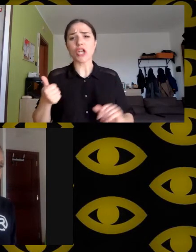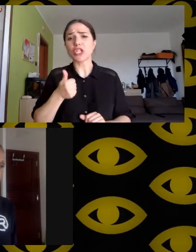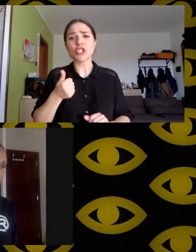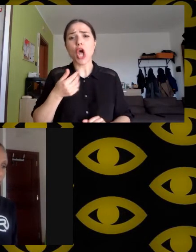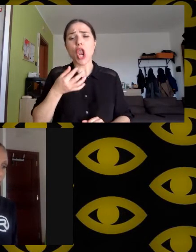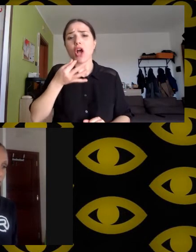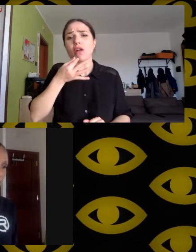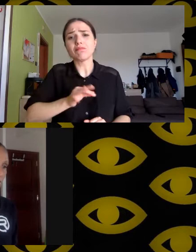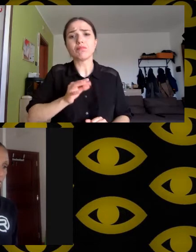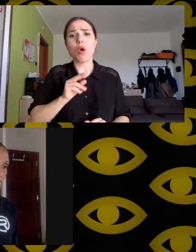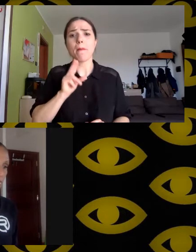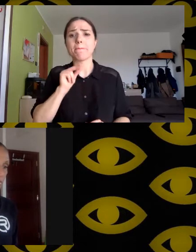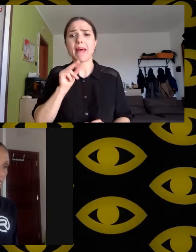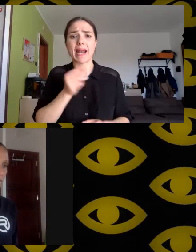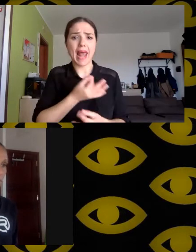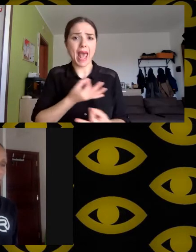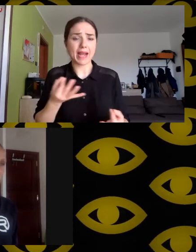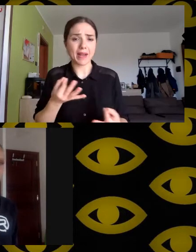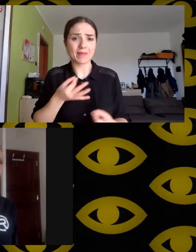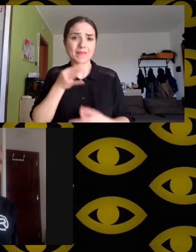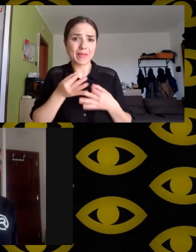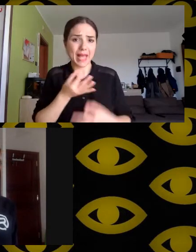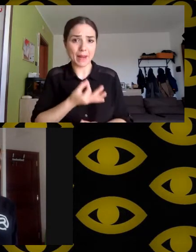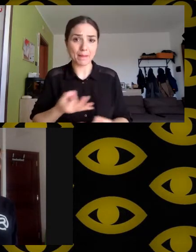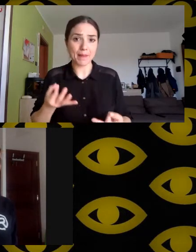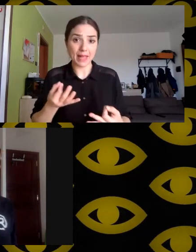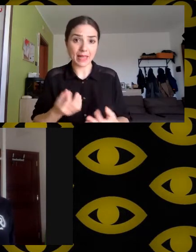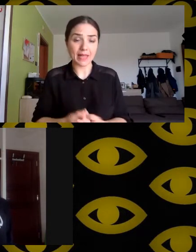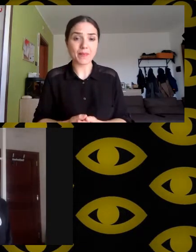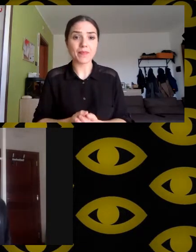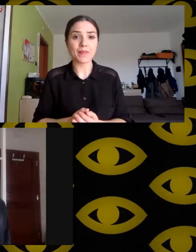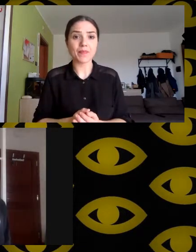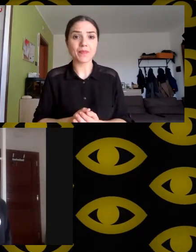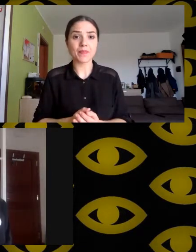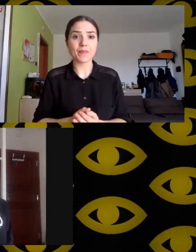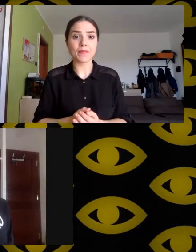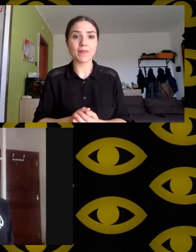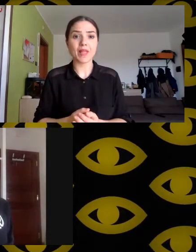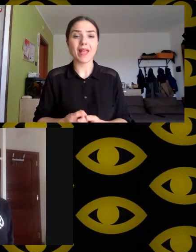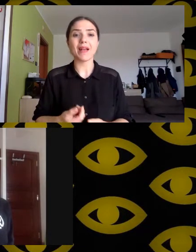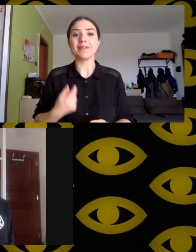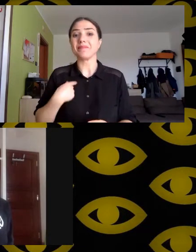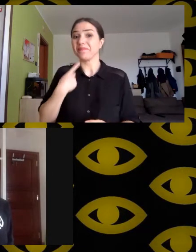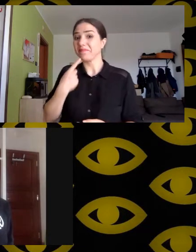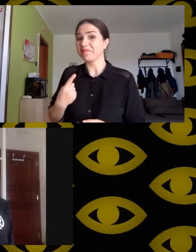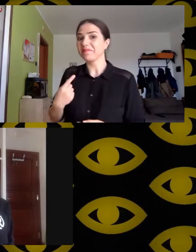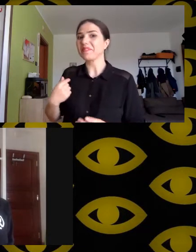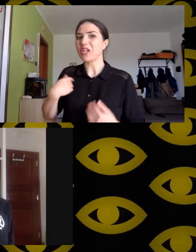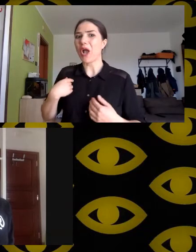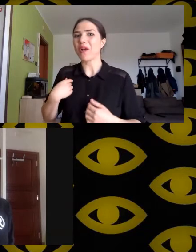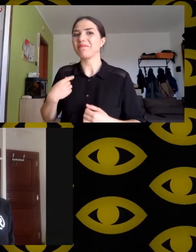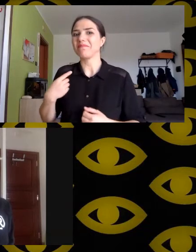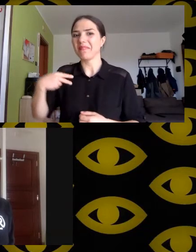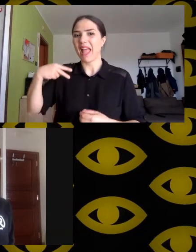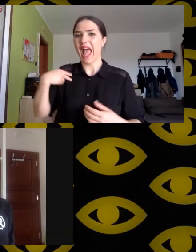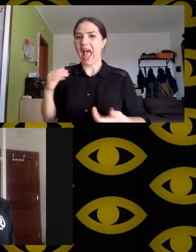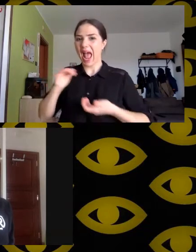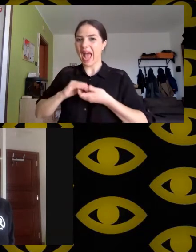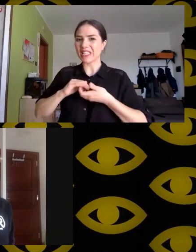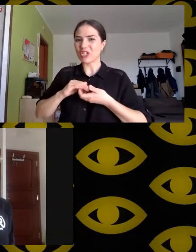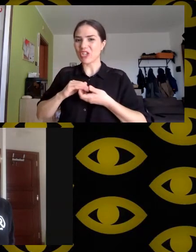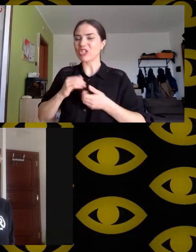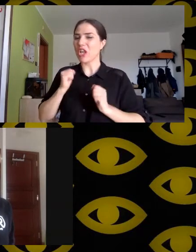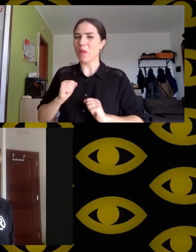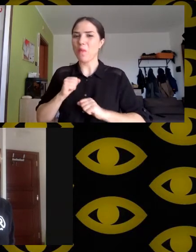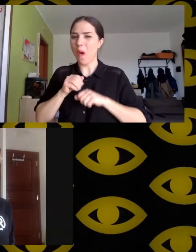io ti offro già in questo momento, così pubblicamente, la disponibilità di Noisy Vision a farsi da promotore di questi